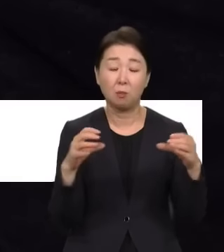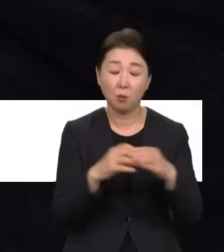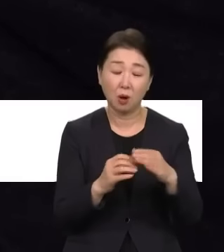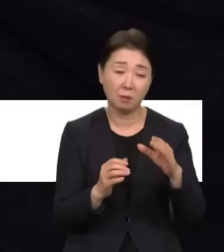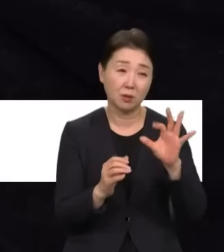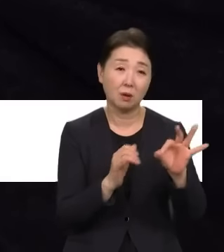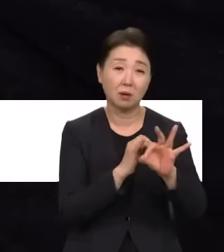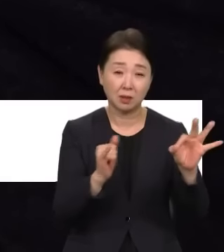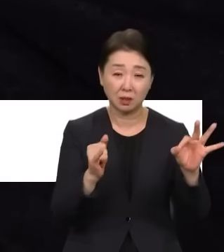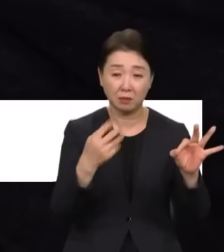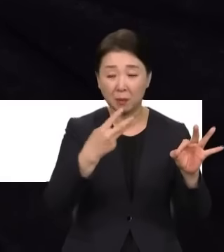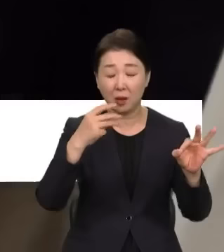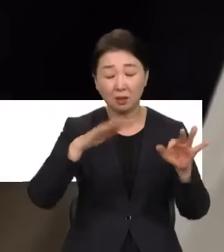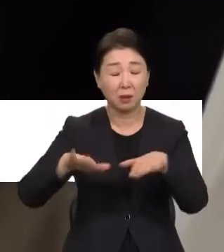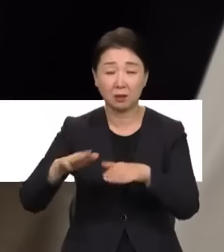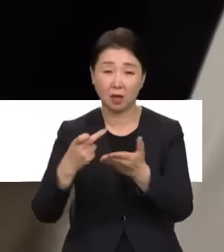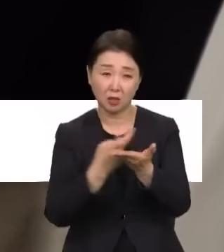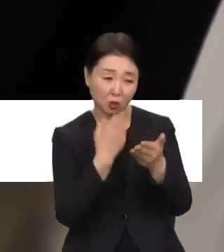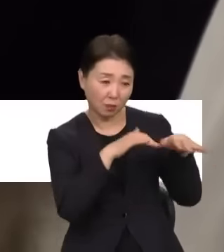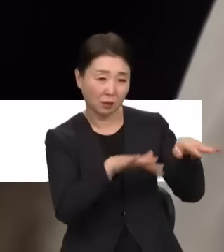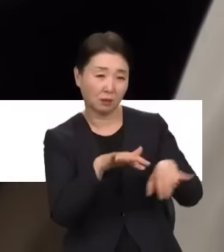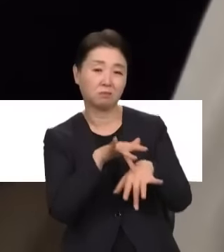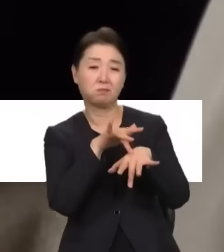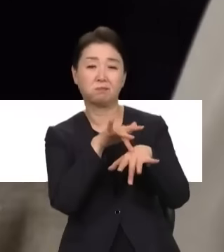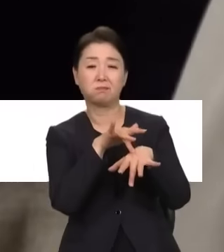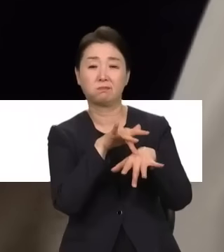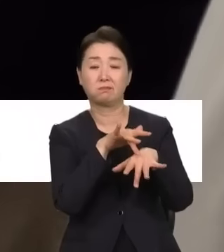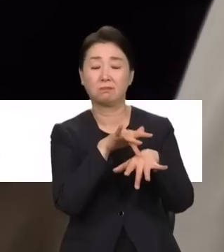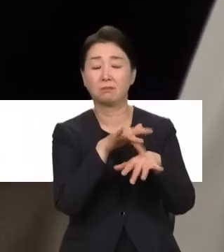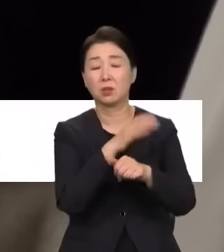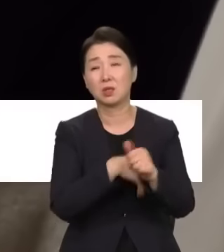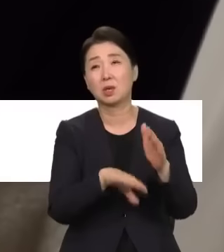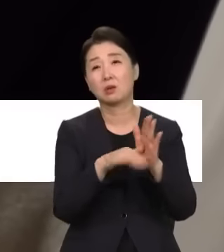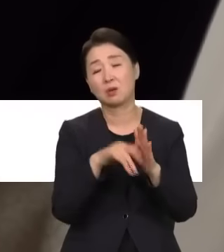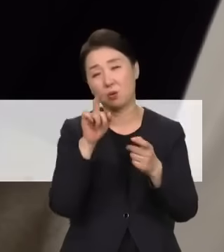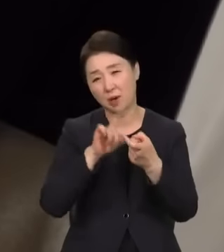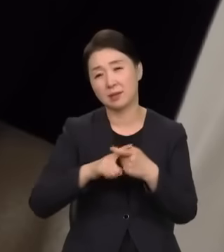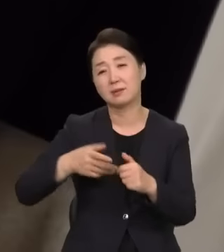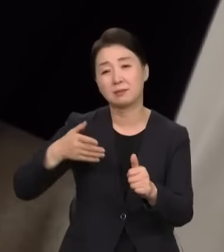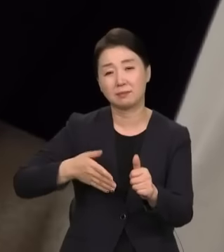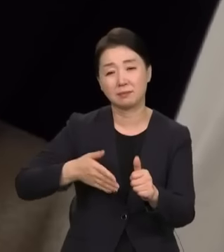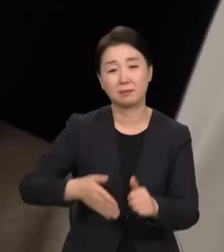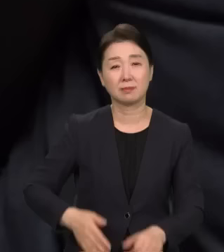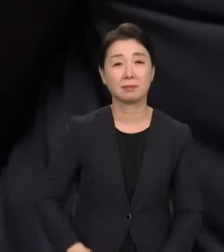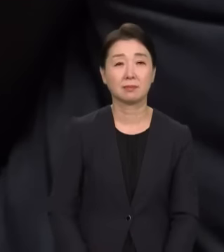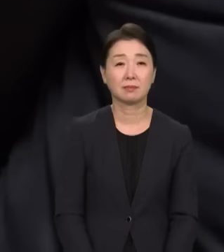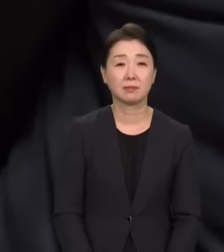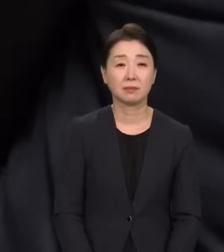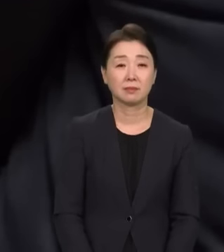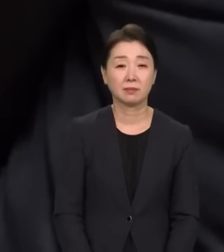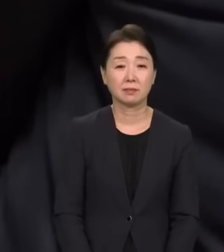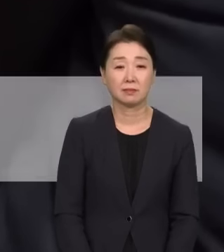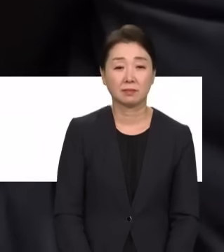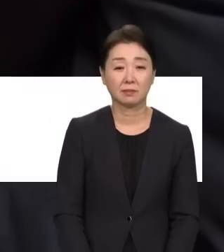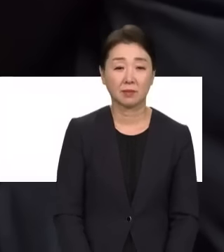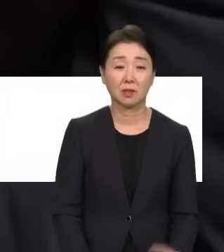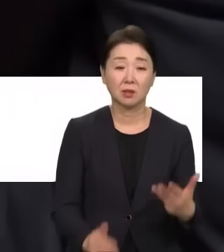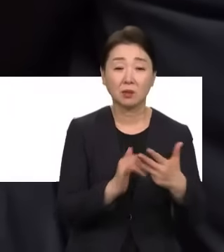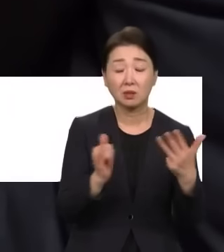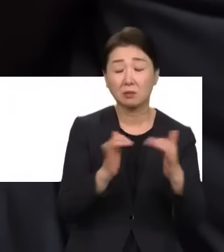태평양 먼 바다도 아닌 제주 앞바다에서 실종된 이 상황에 더 관심을 가져달라고 호소했습니다. 8명이면